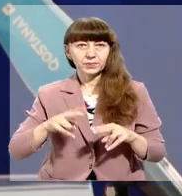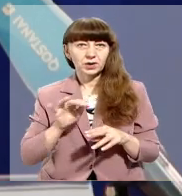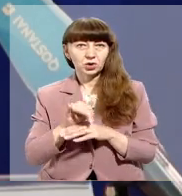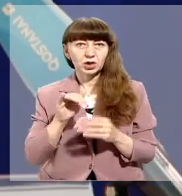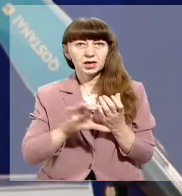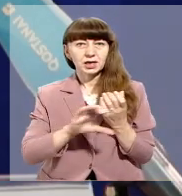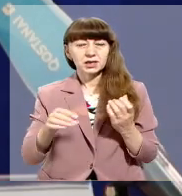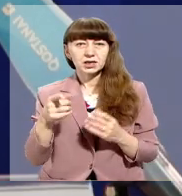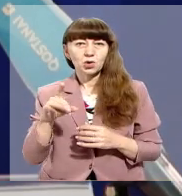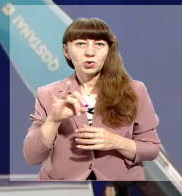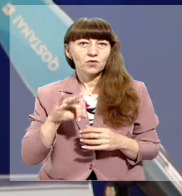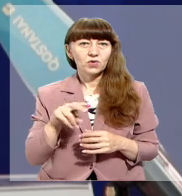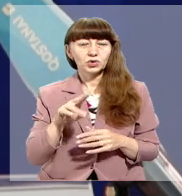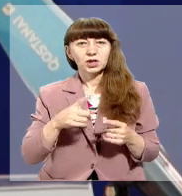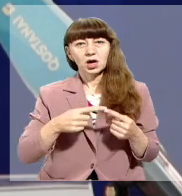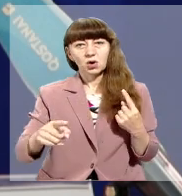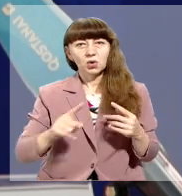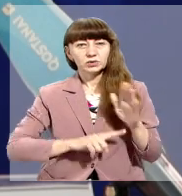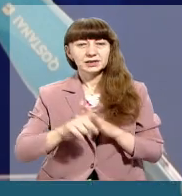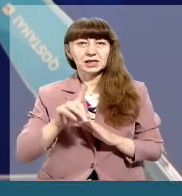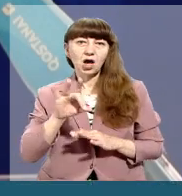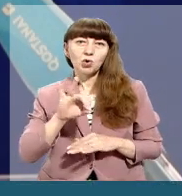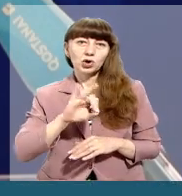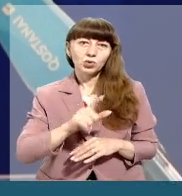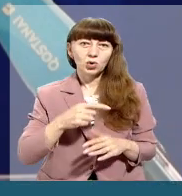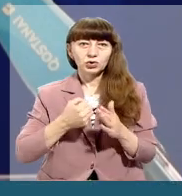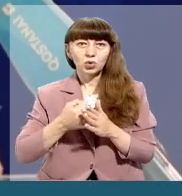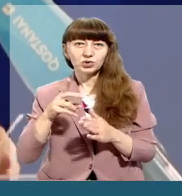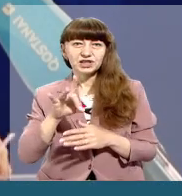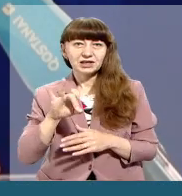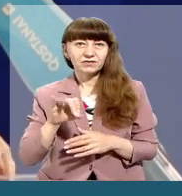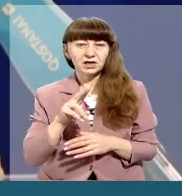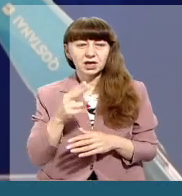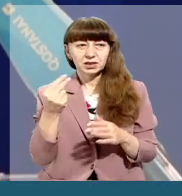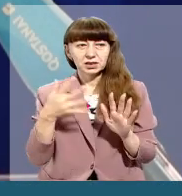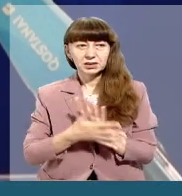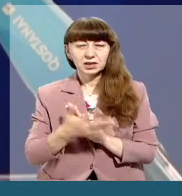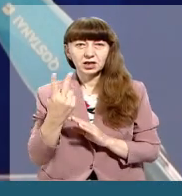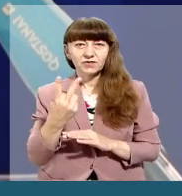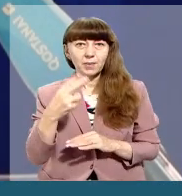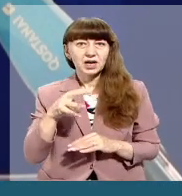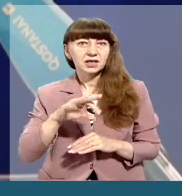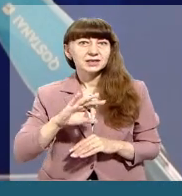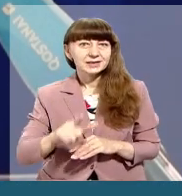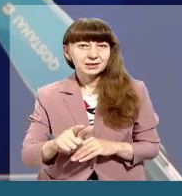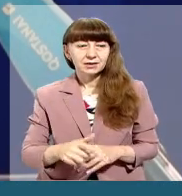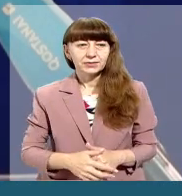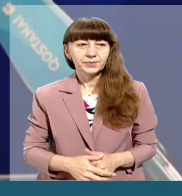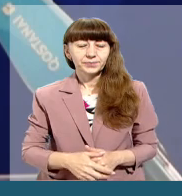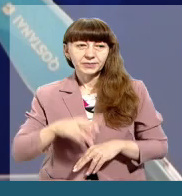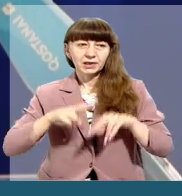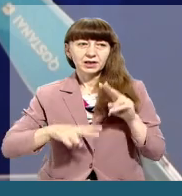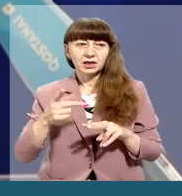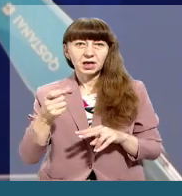подводящего газопровода от села Ауликоль до села Диевка с подключением села Новоселка стоимостью более 2 миллиардов тенге, также